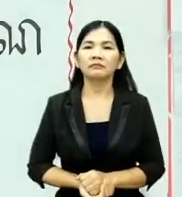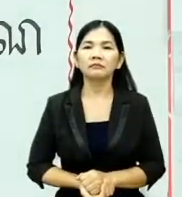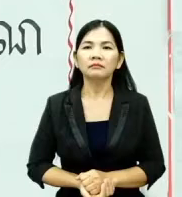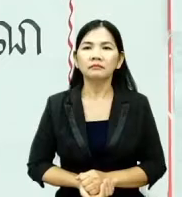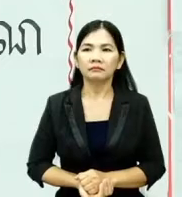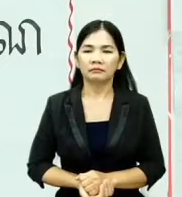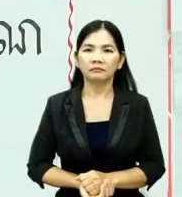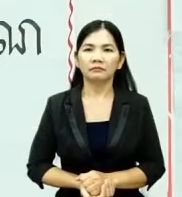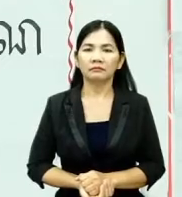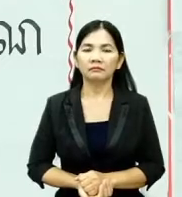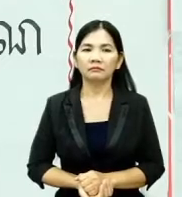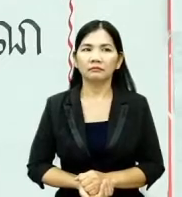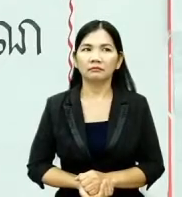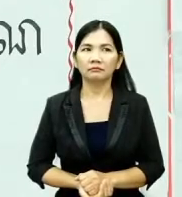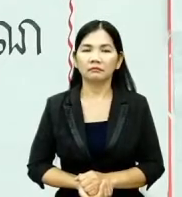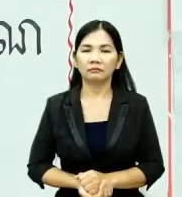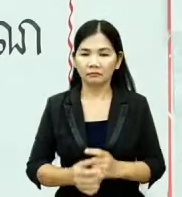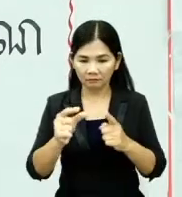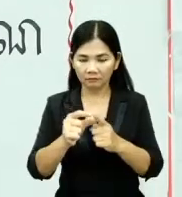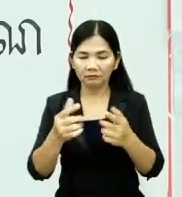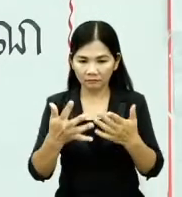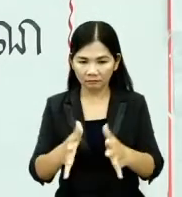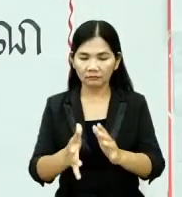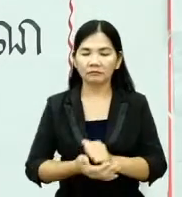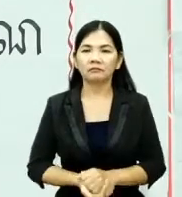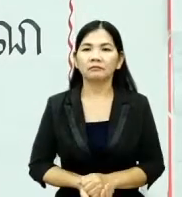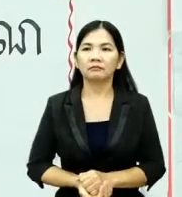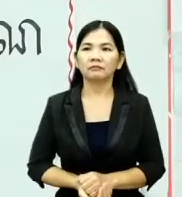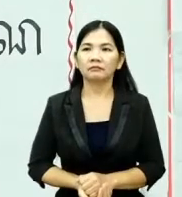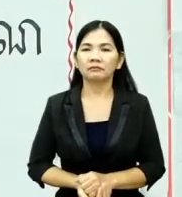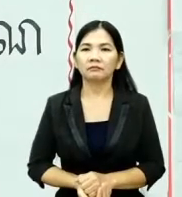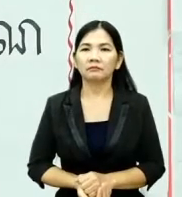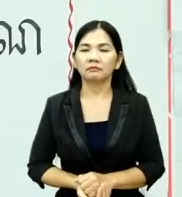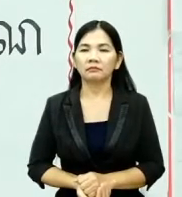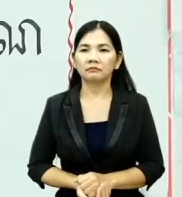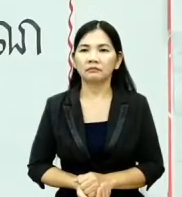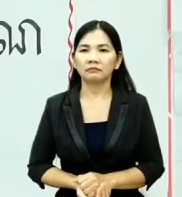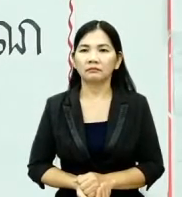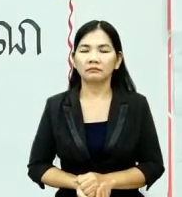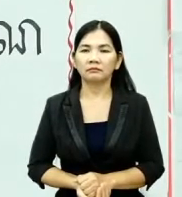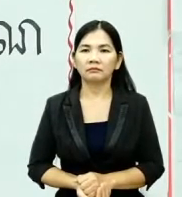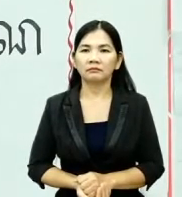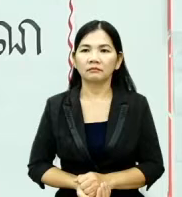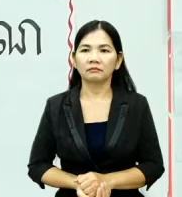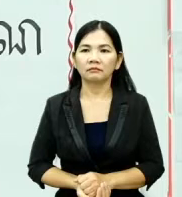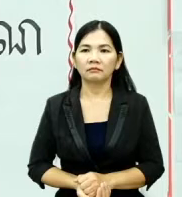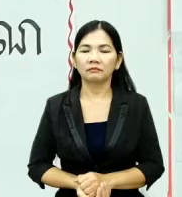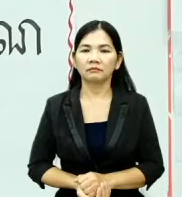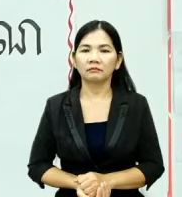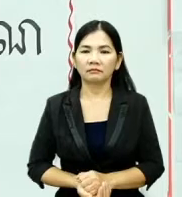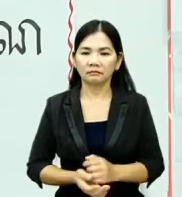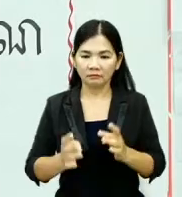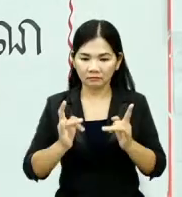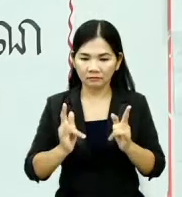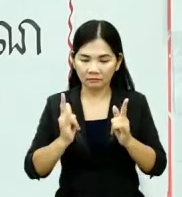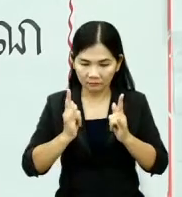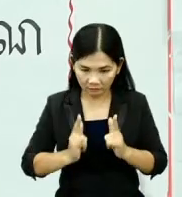nó chà dừng bàn bị hơi ban bị prang prang